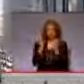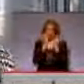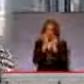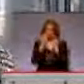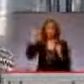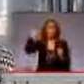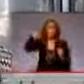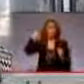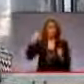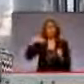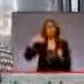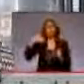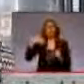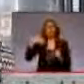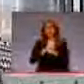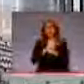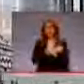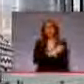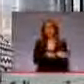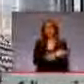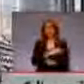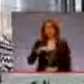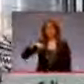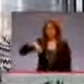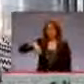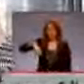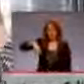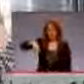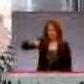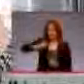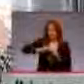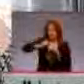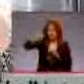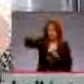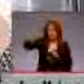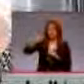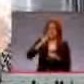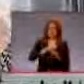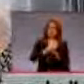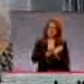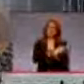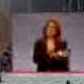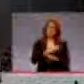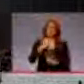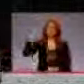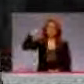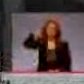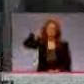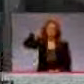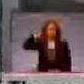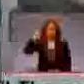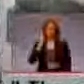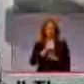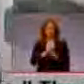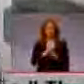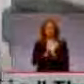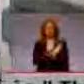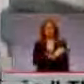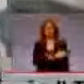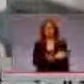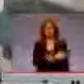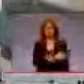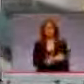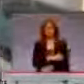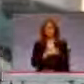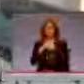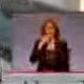كان متعبه، ما قدرش يمشي مثلا مسافه مثلا اكثر من 200 متر ولا حاجه، ظهره كله طبعا كان تعب. ربنا كرمنا